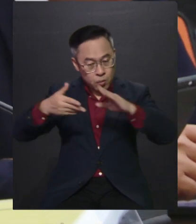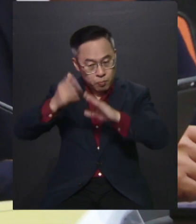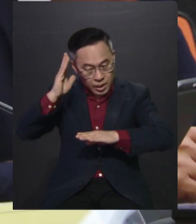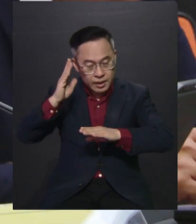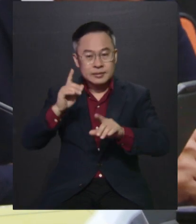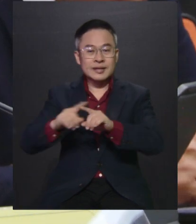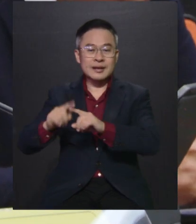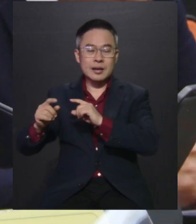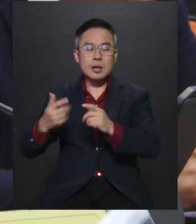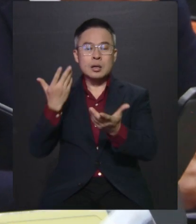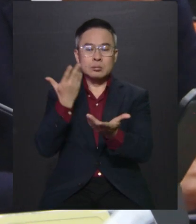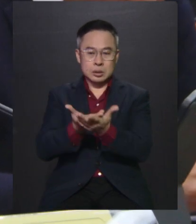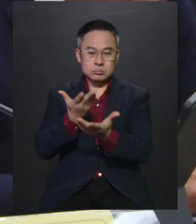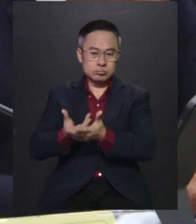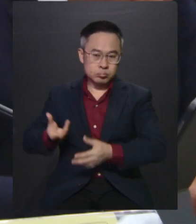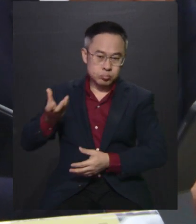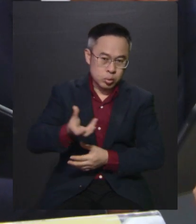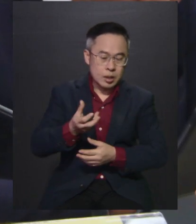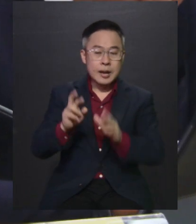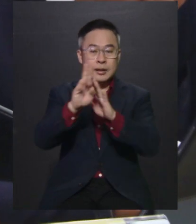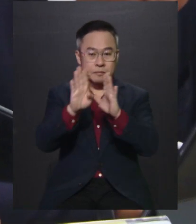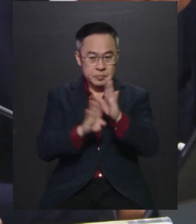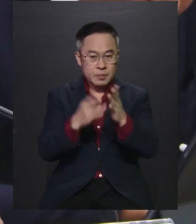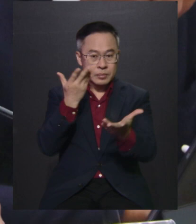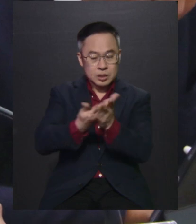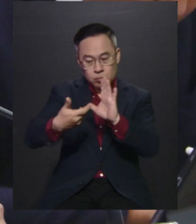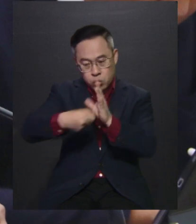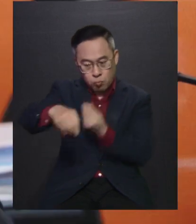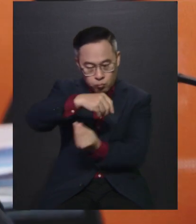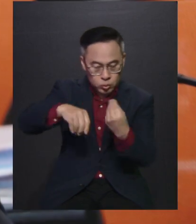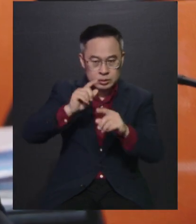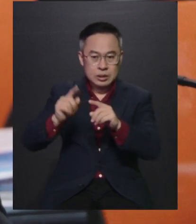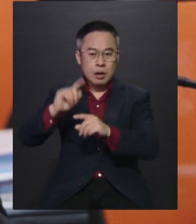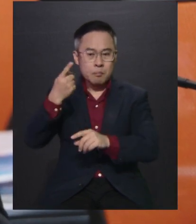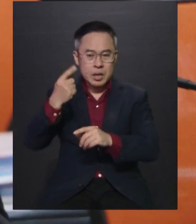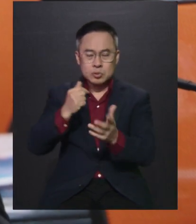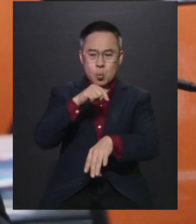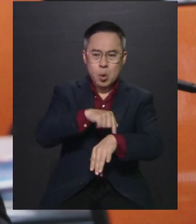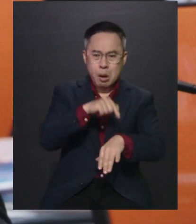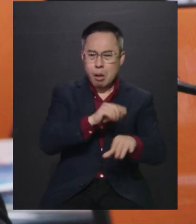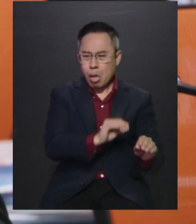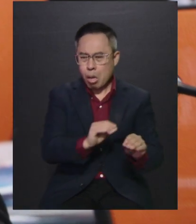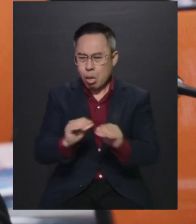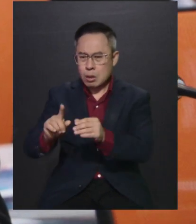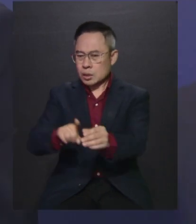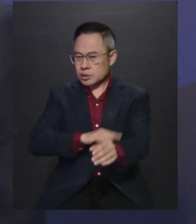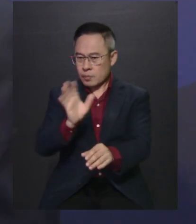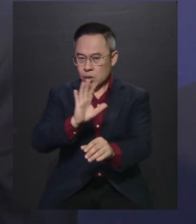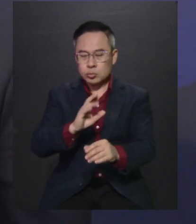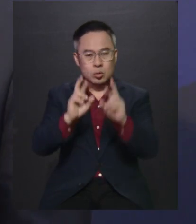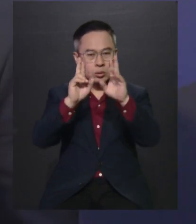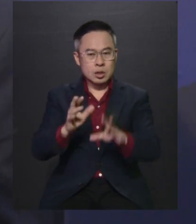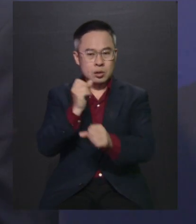ะการเบิกจ่ายเงินจะมีการปรับระบบจ่ายเงินใหม่เพื่อให้มีประสิทธิภาพมีความรวดเร็วเพิ่มมากขึ้นด้วยค่ะ